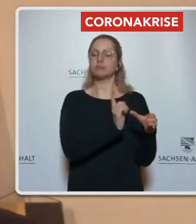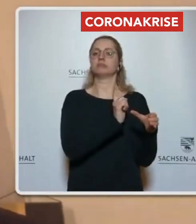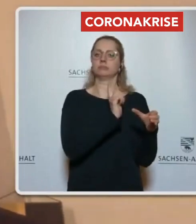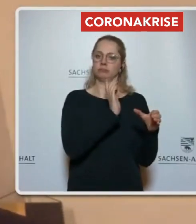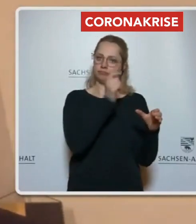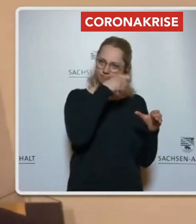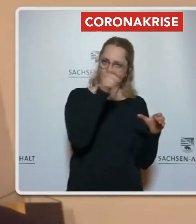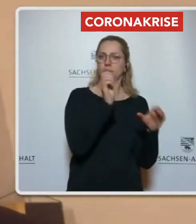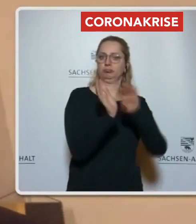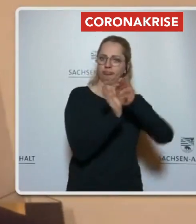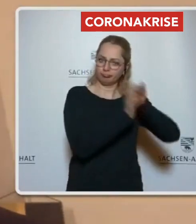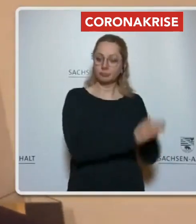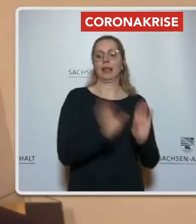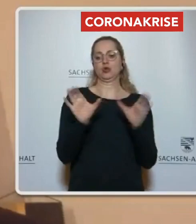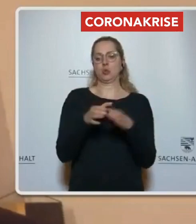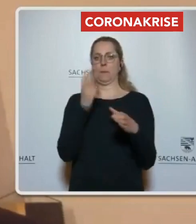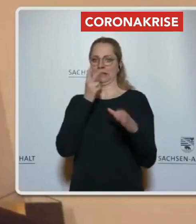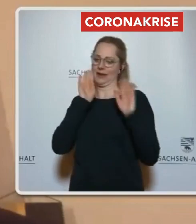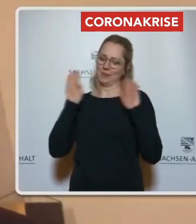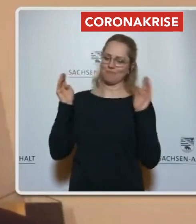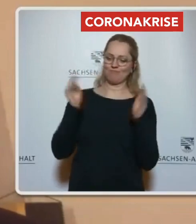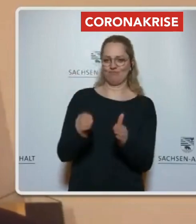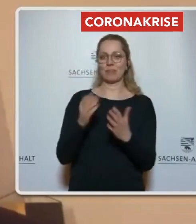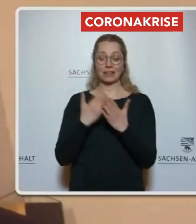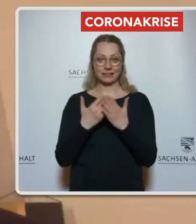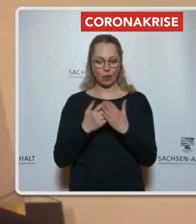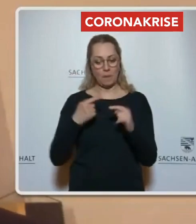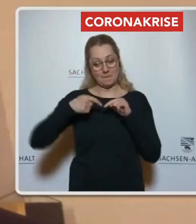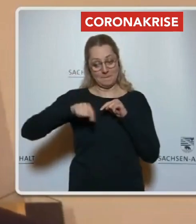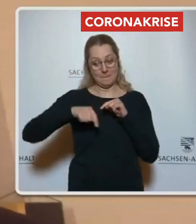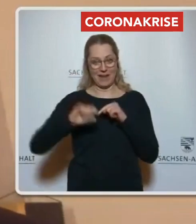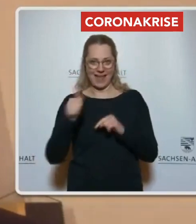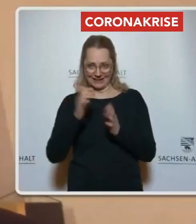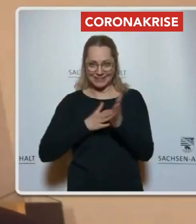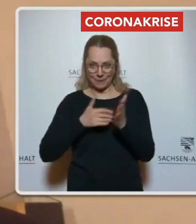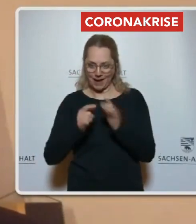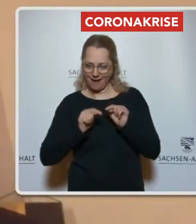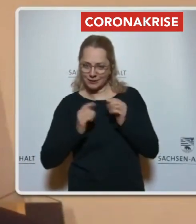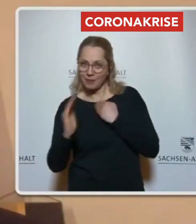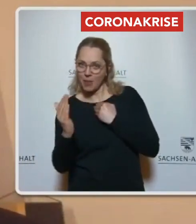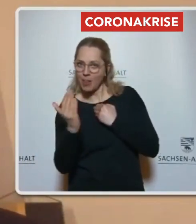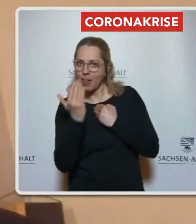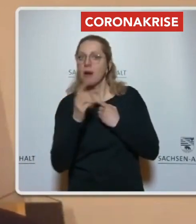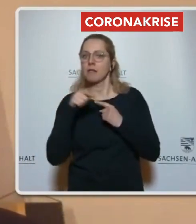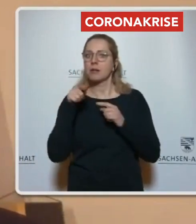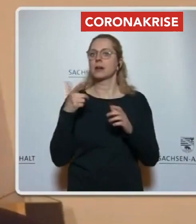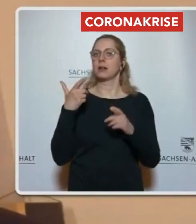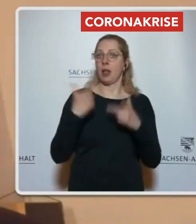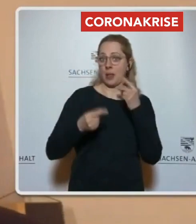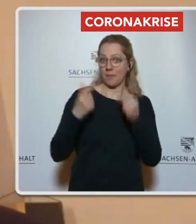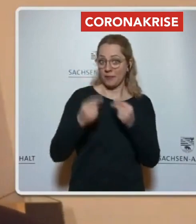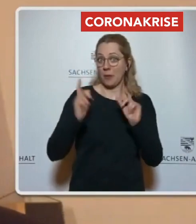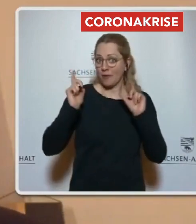nicht erwartet werden kann, dass jetzt es um den 1. März oder danach schon mit diesen Impfungen